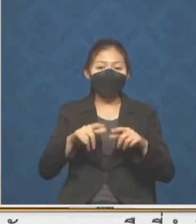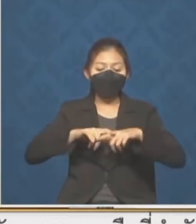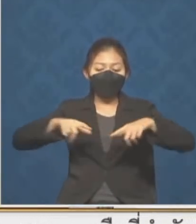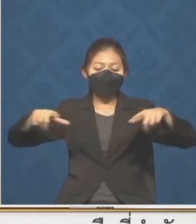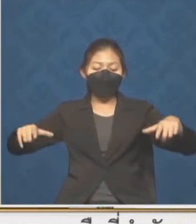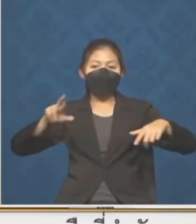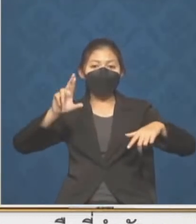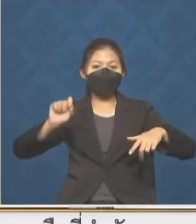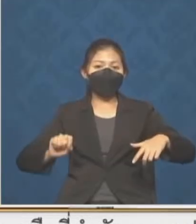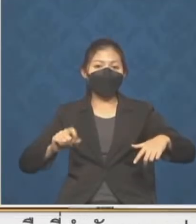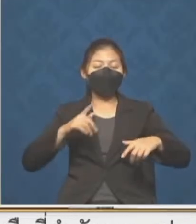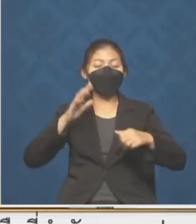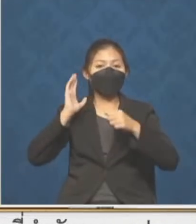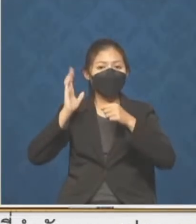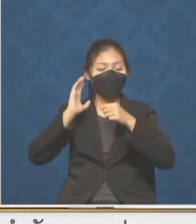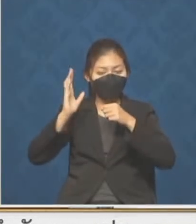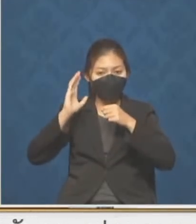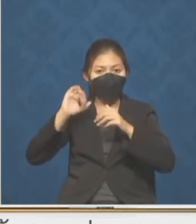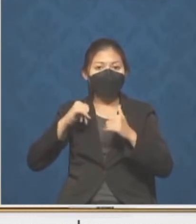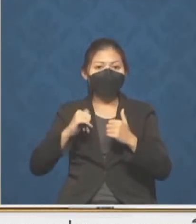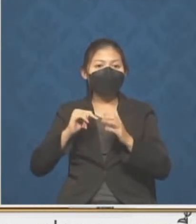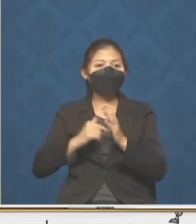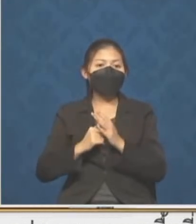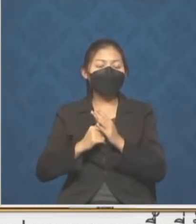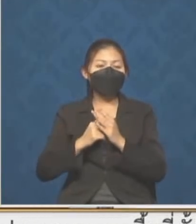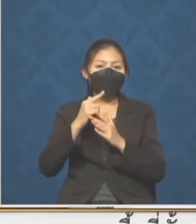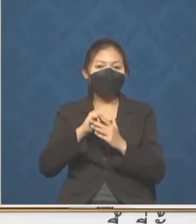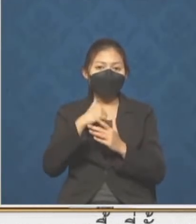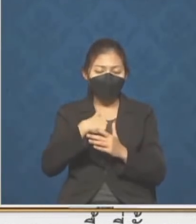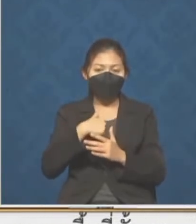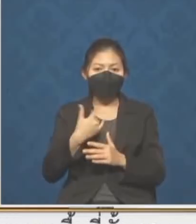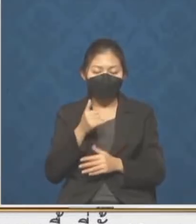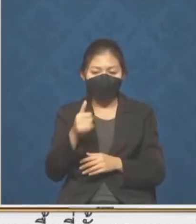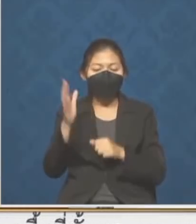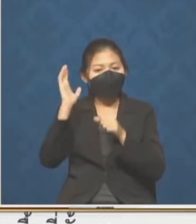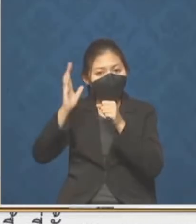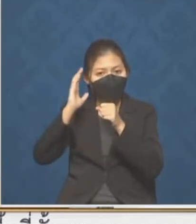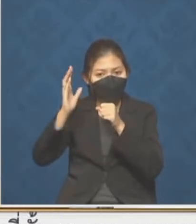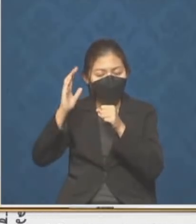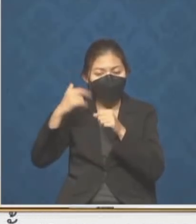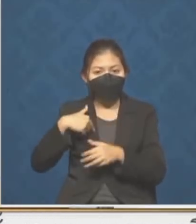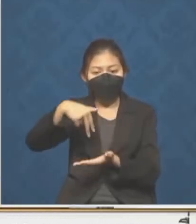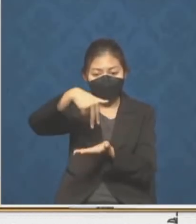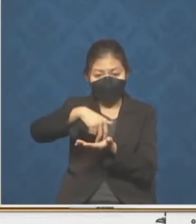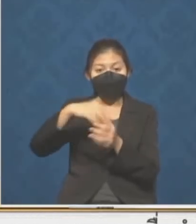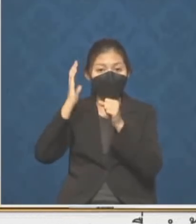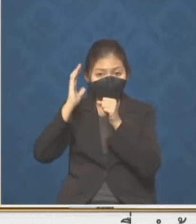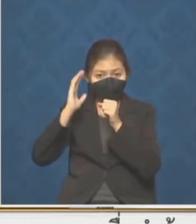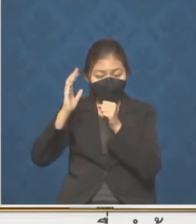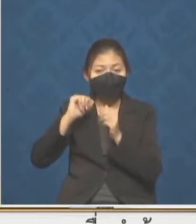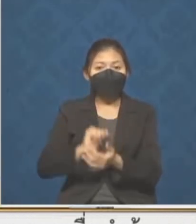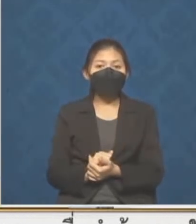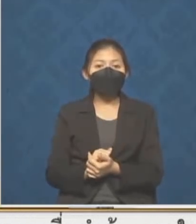าเนี่ยวันนึงก็มีข่าวลือทุกคนก็ขอให้ผมลงไปแถลงข่าวผมก็ไปยืนแถลงข่าวถ้า